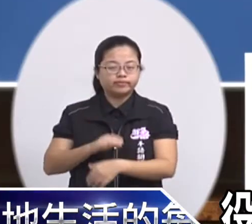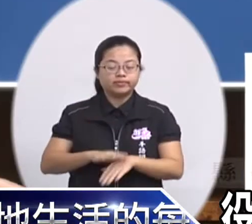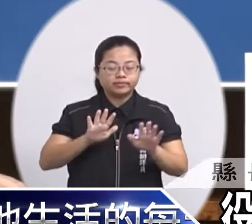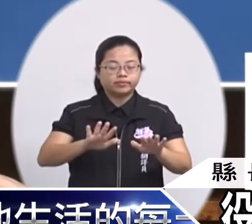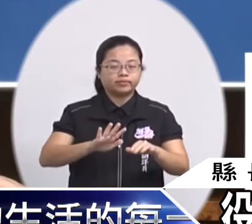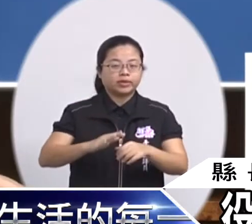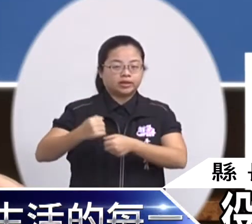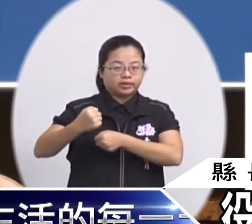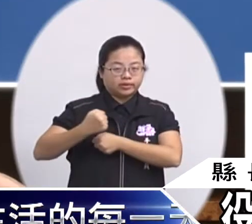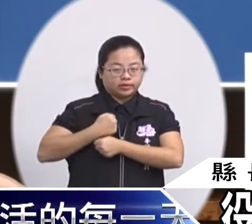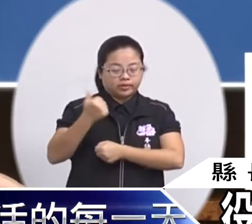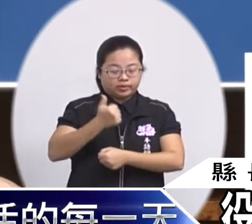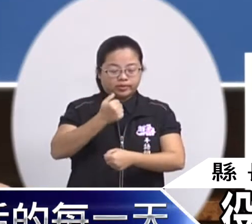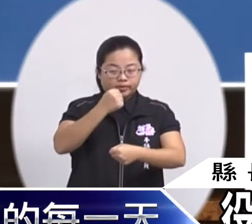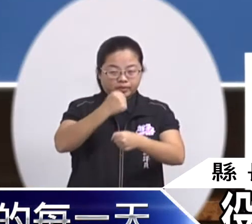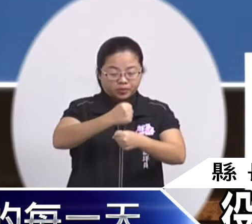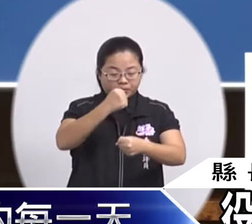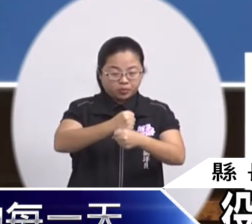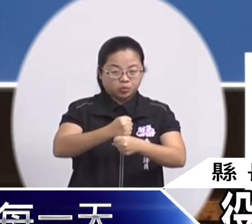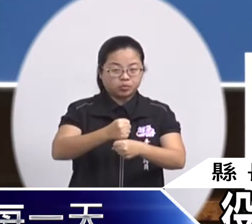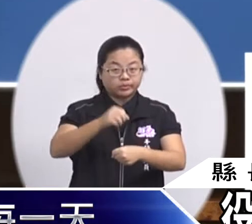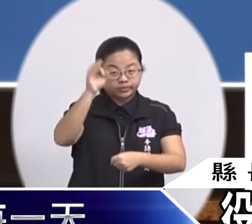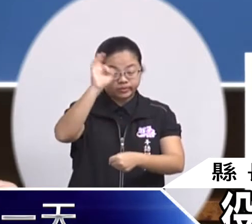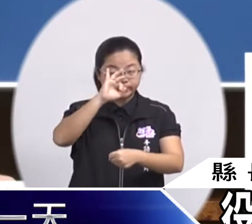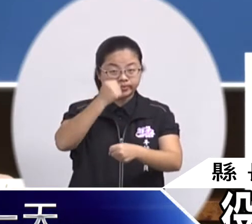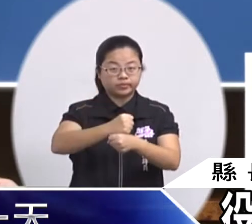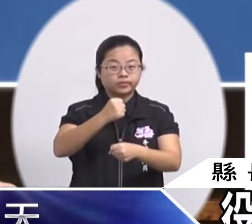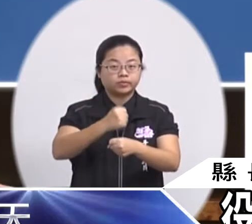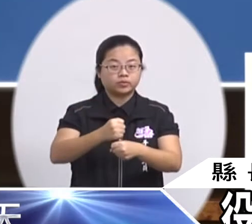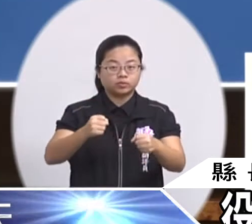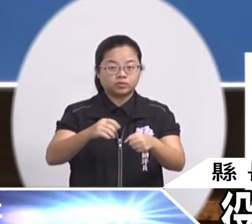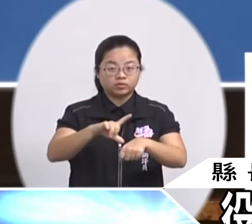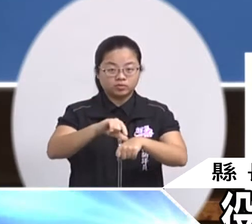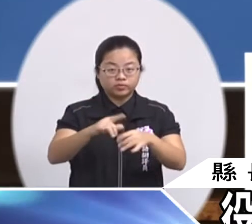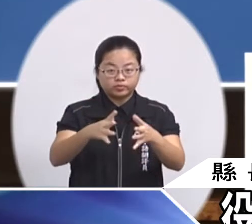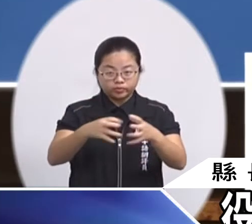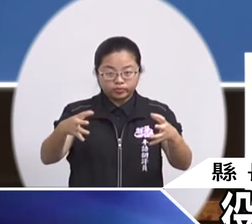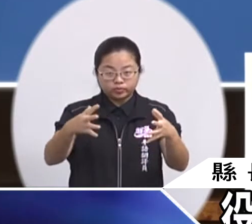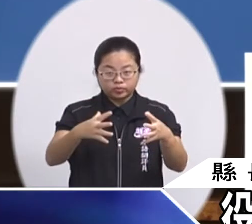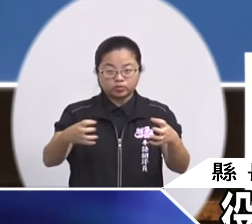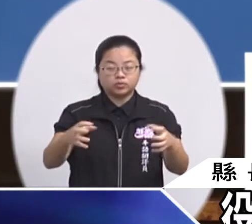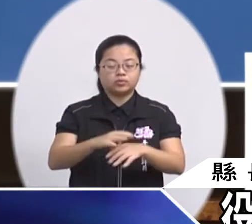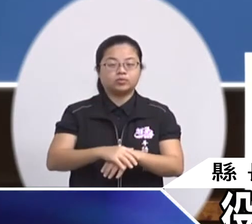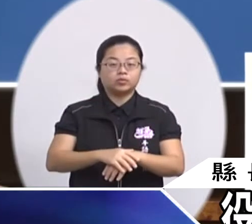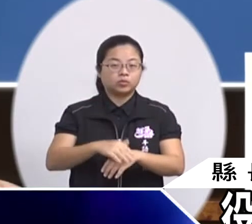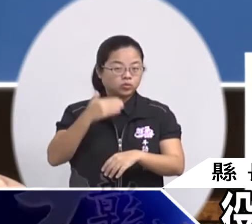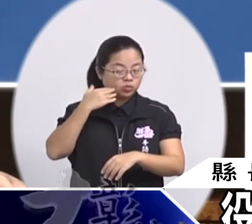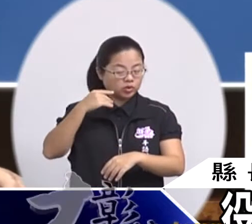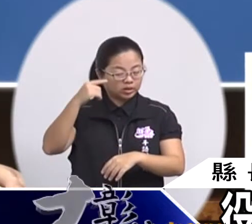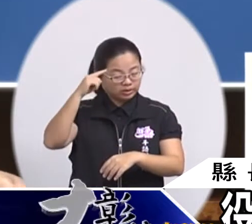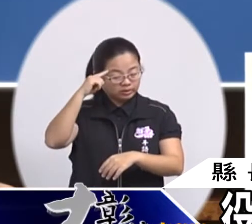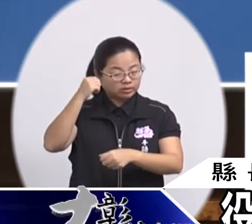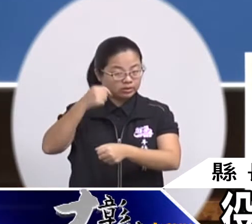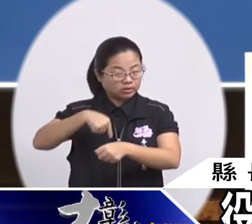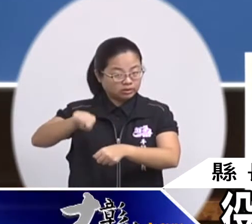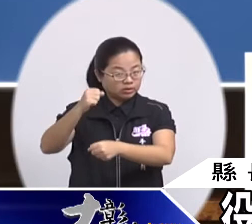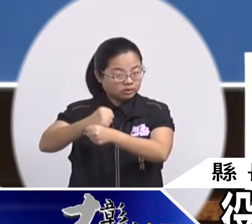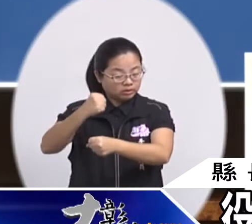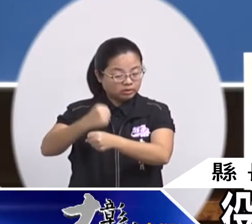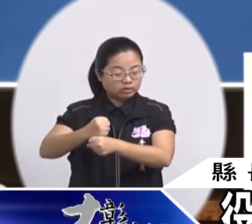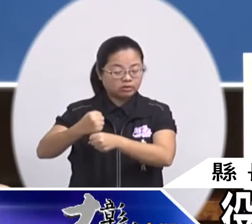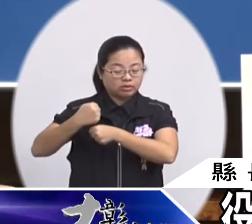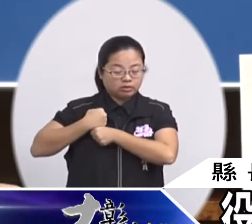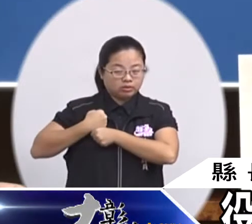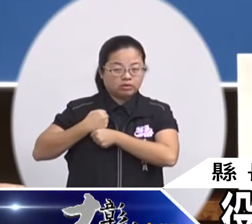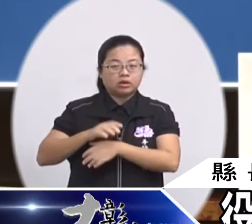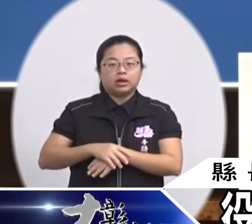时上工的一个弹性工时哦，那欢迎咱即、這个。是，拄啊要去做兵，啊也袂白掉的，啊是讲要退